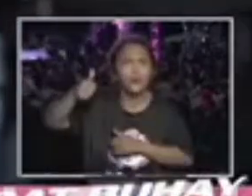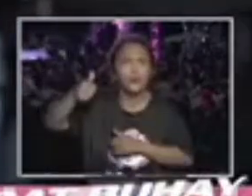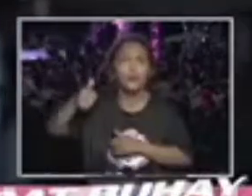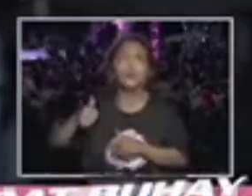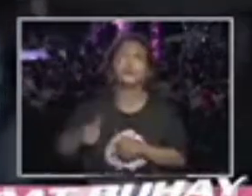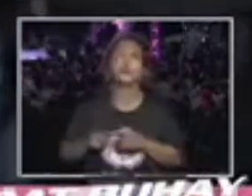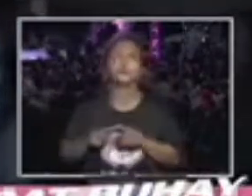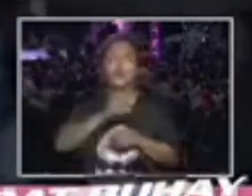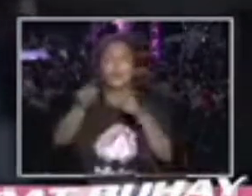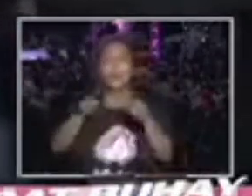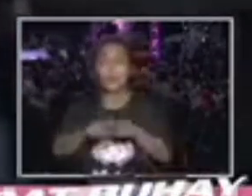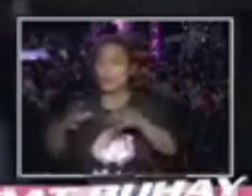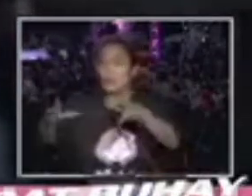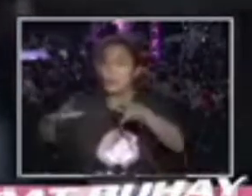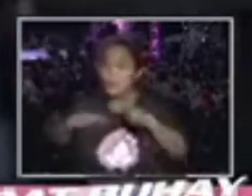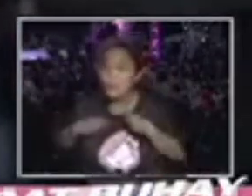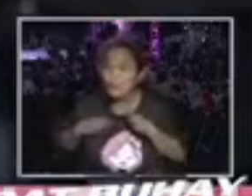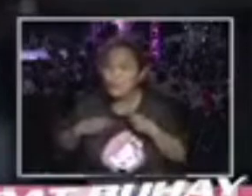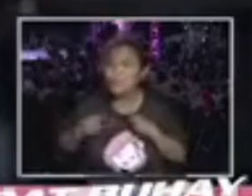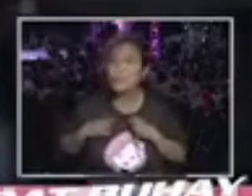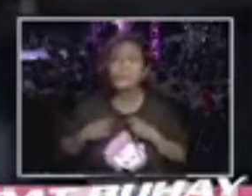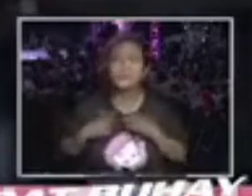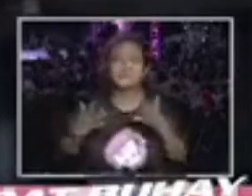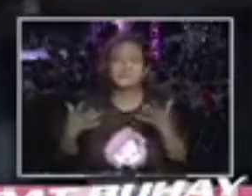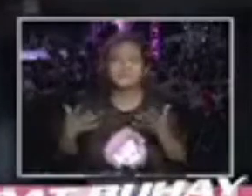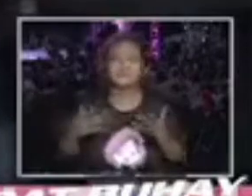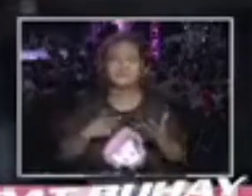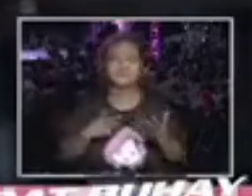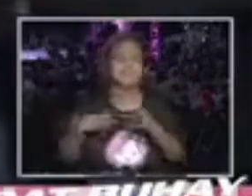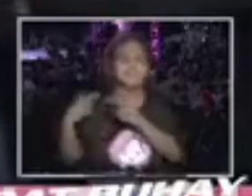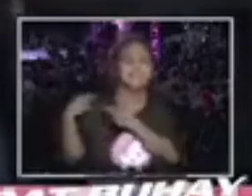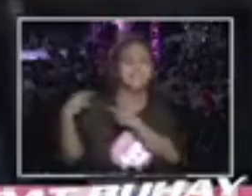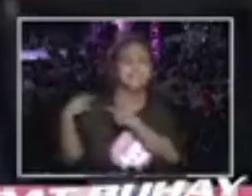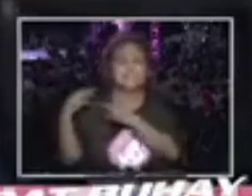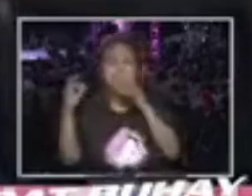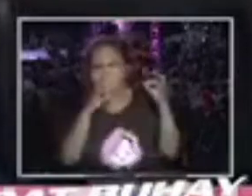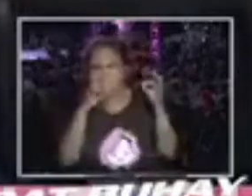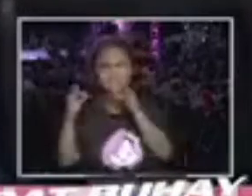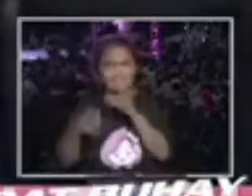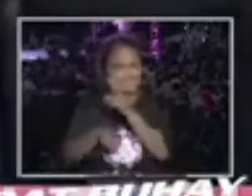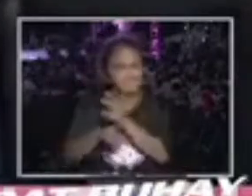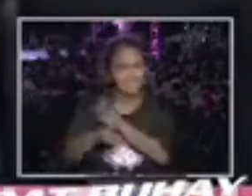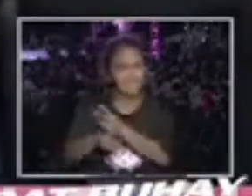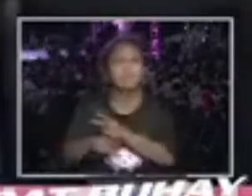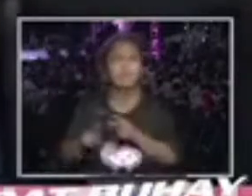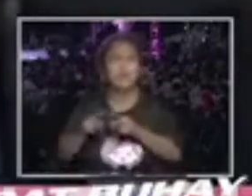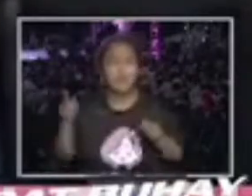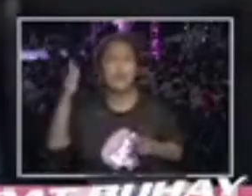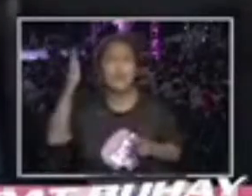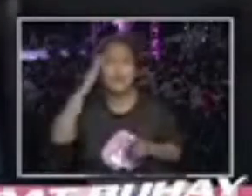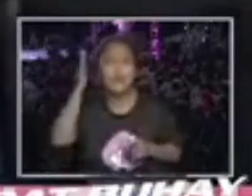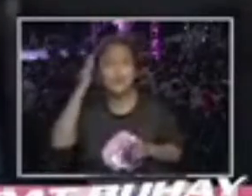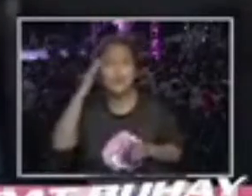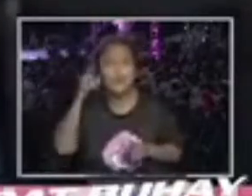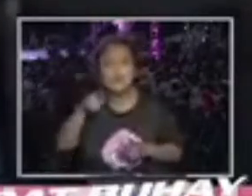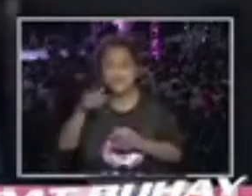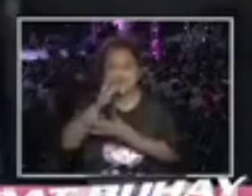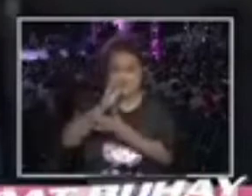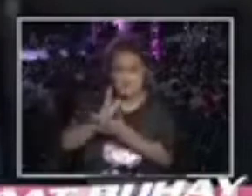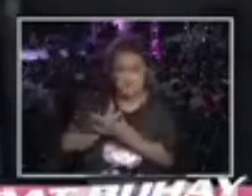Noong tanggapin natin ang pagiging drug czar, kahit na alam nating isa itong